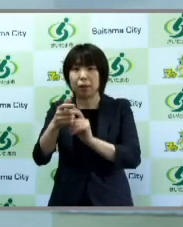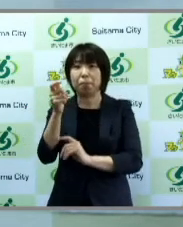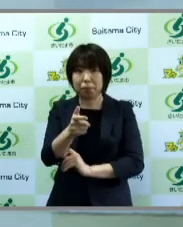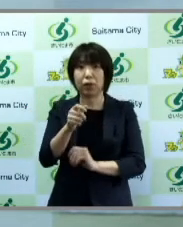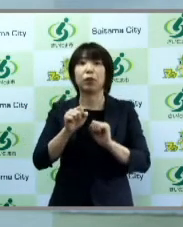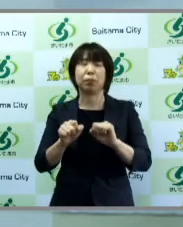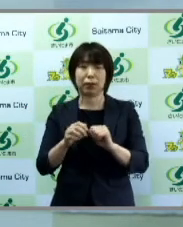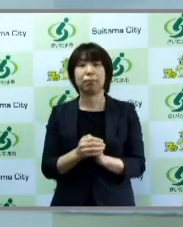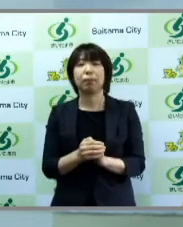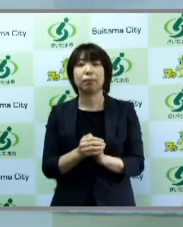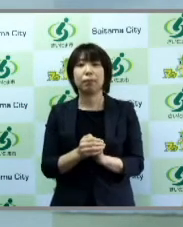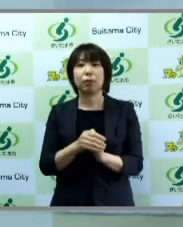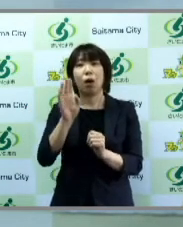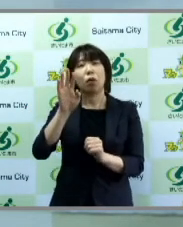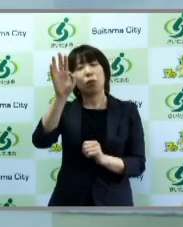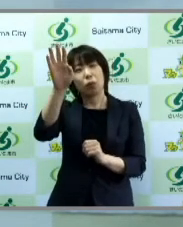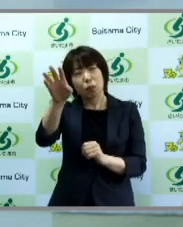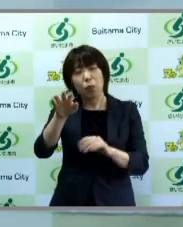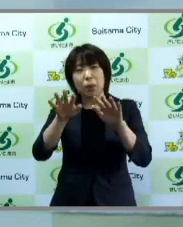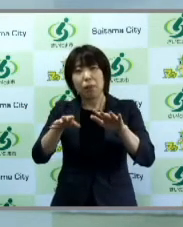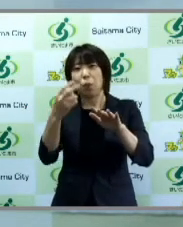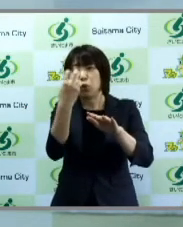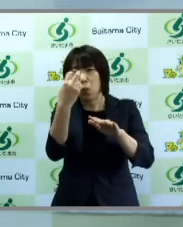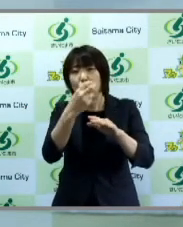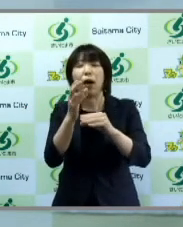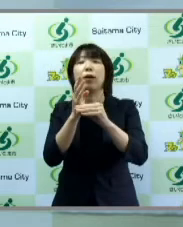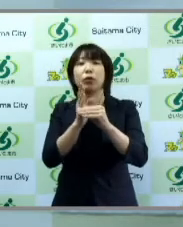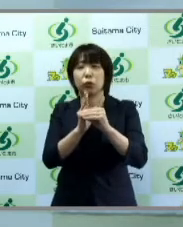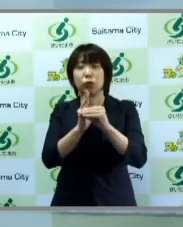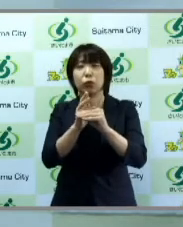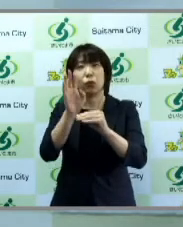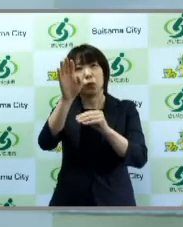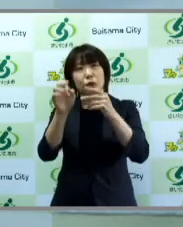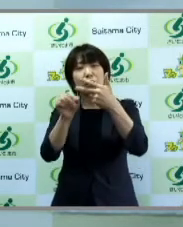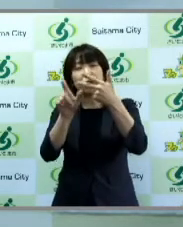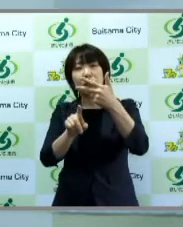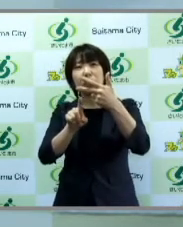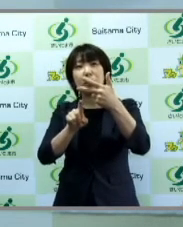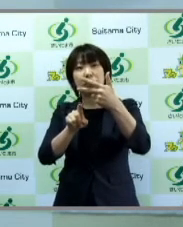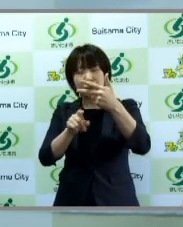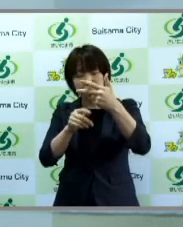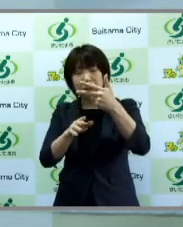在検討を進めておりまして、4月末までの設置を目指してまいります。